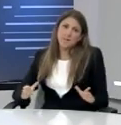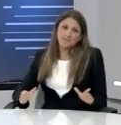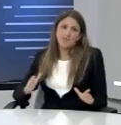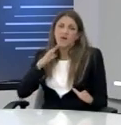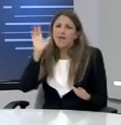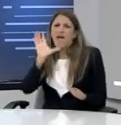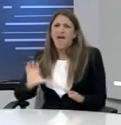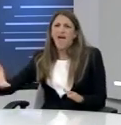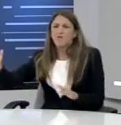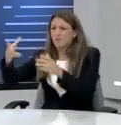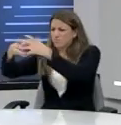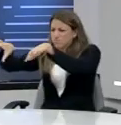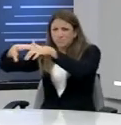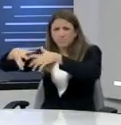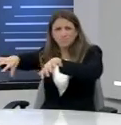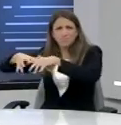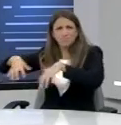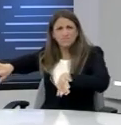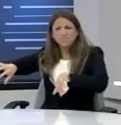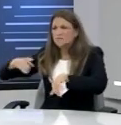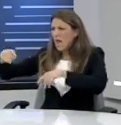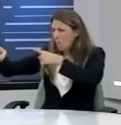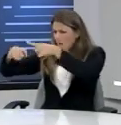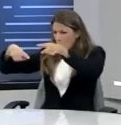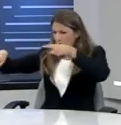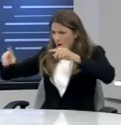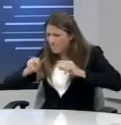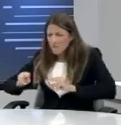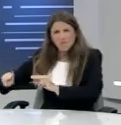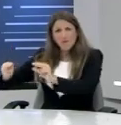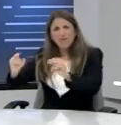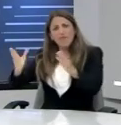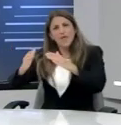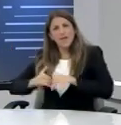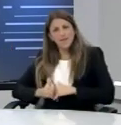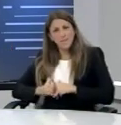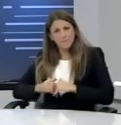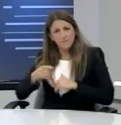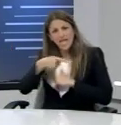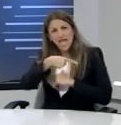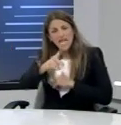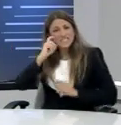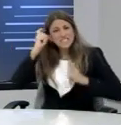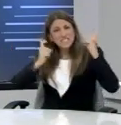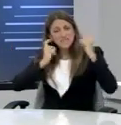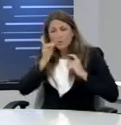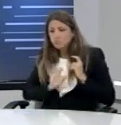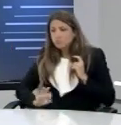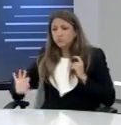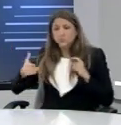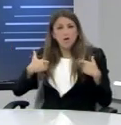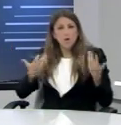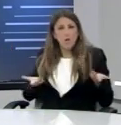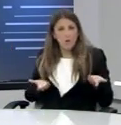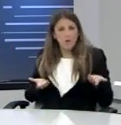Ευρώπη διαιρεμένη, σε μια Ευρώπη διχασμένη. Με αναρωτηθήκατε που ήμουνα τότε, αλλά να σας θυμίσω,